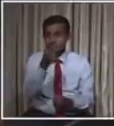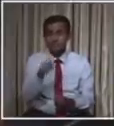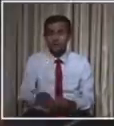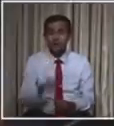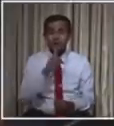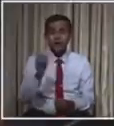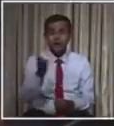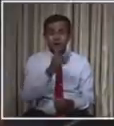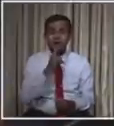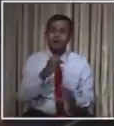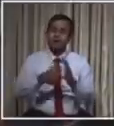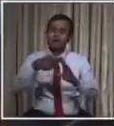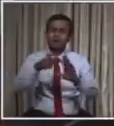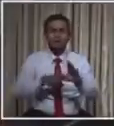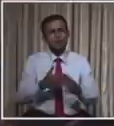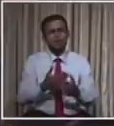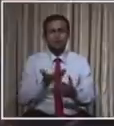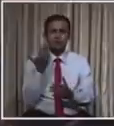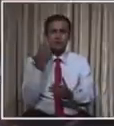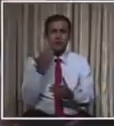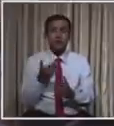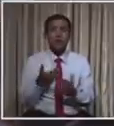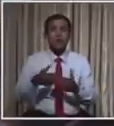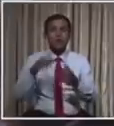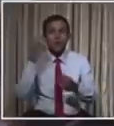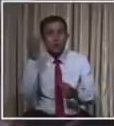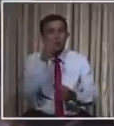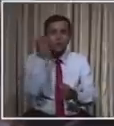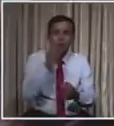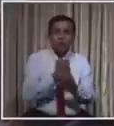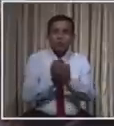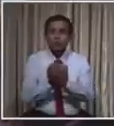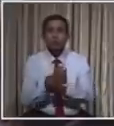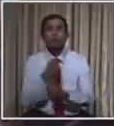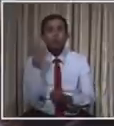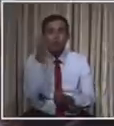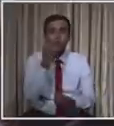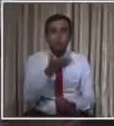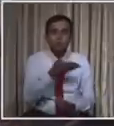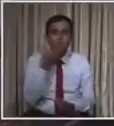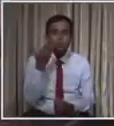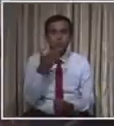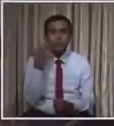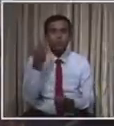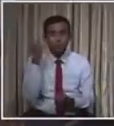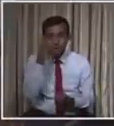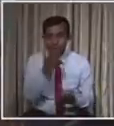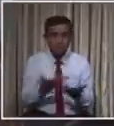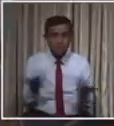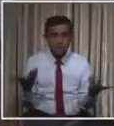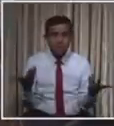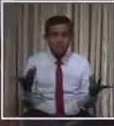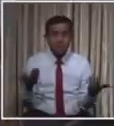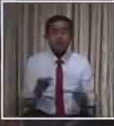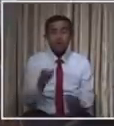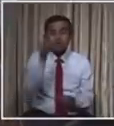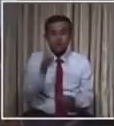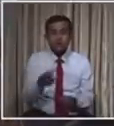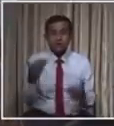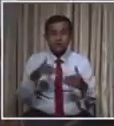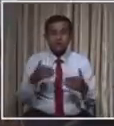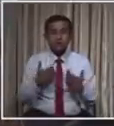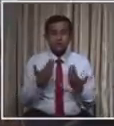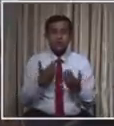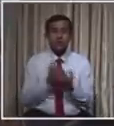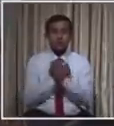තමුන්නාසලට කියන්නේ උත්සාහ කරා හිරේ දාන්න හැම තැනම හෙව්වා ගිහිල්ලා පොලිසිය වල මොනවද හොයන්න පුළුවන් කියලා හොයා ගන්න බැරි වුණා ඒ නිසා තමයි තමුන්නාසල ඉන්නේ නැත්තම් අපි